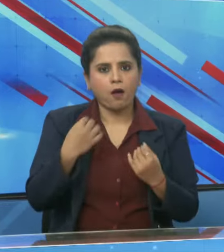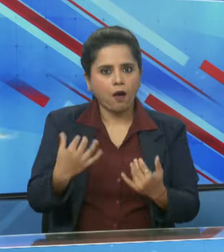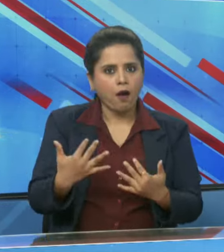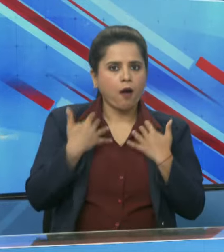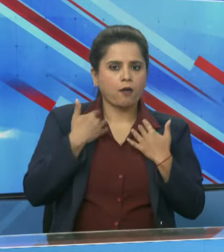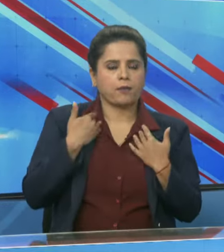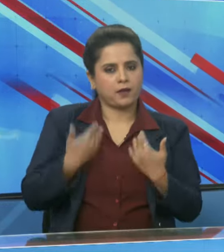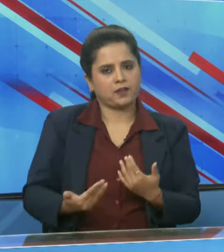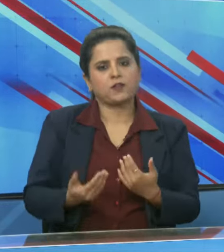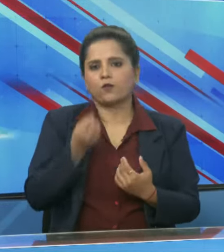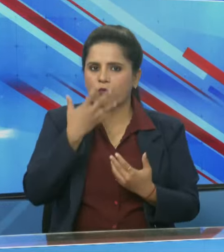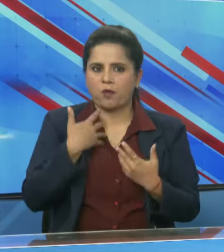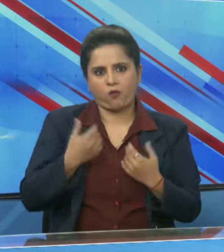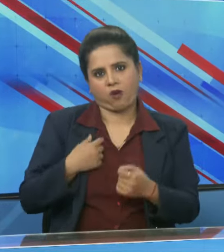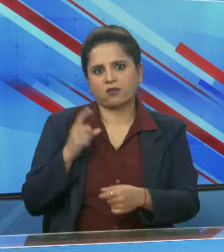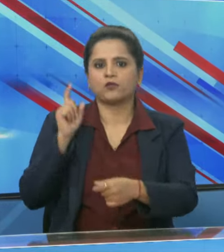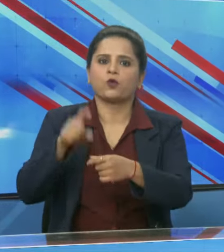मैं ये पार्टी ज्वाइन कर रही हूँ।